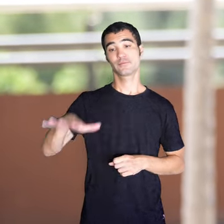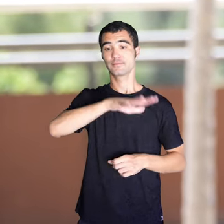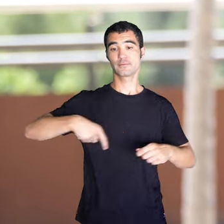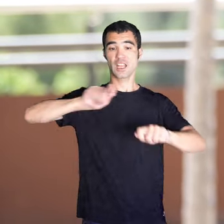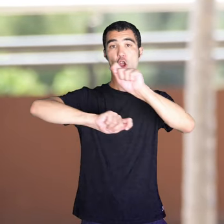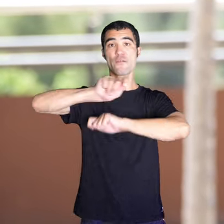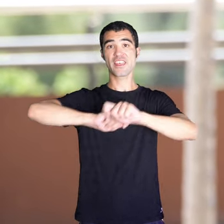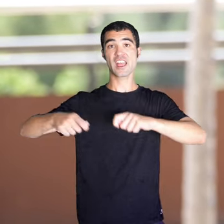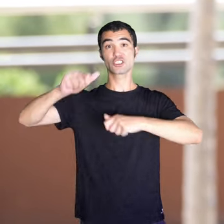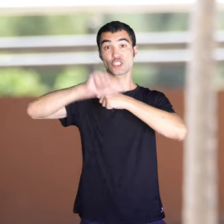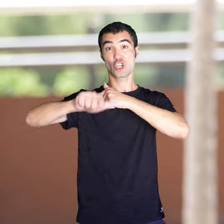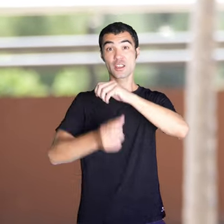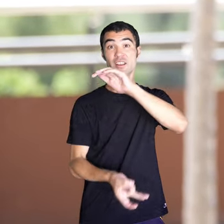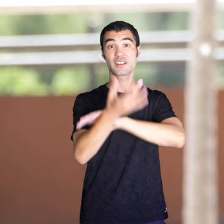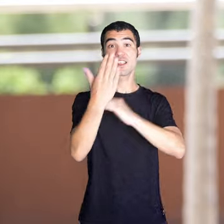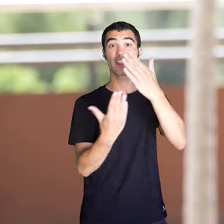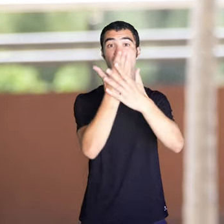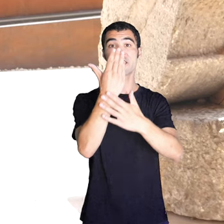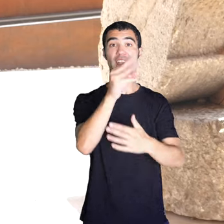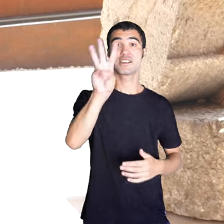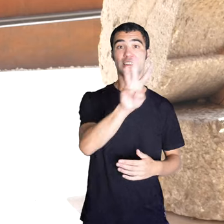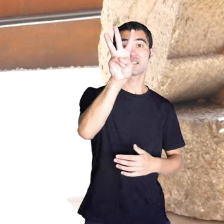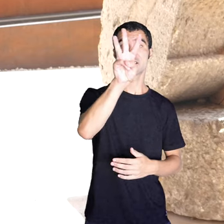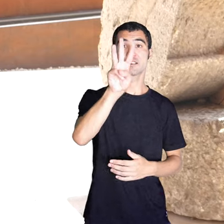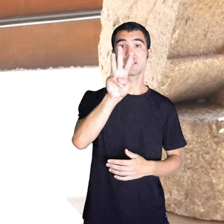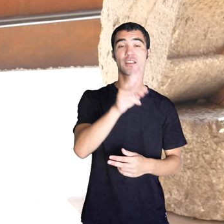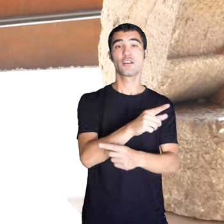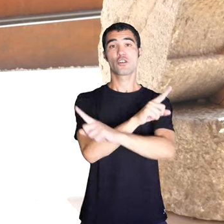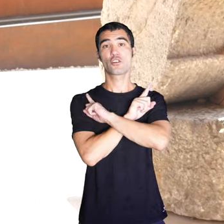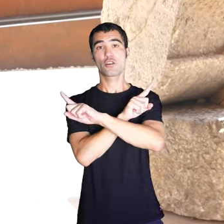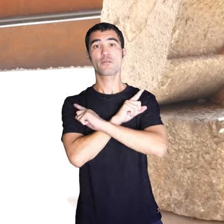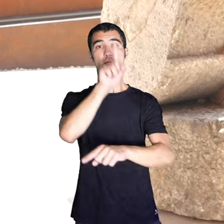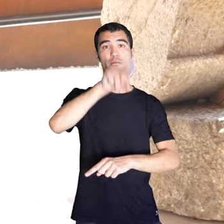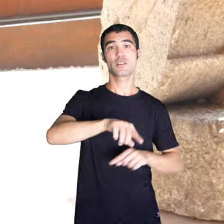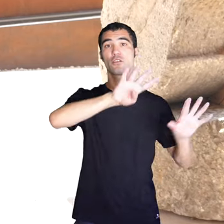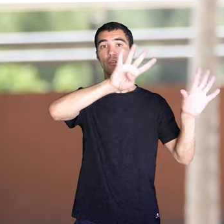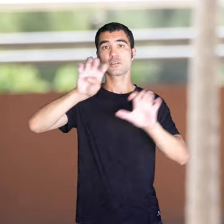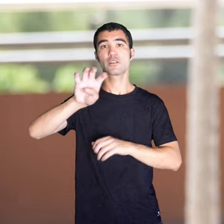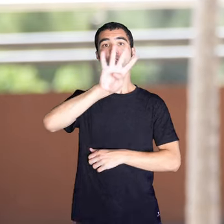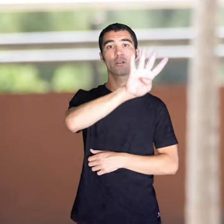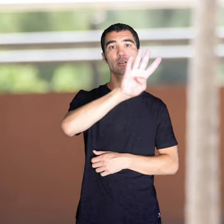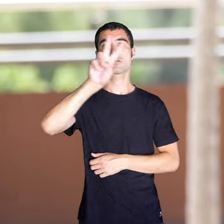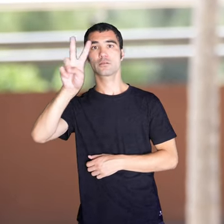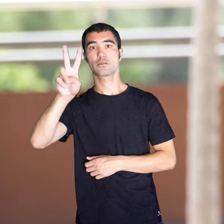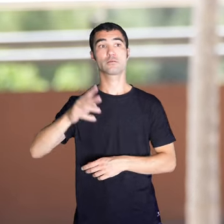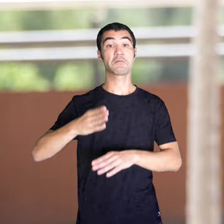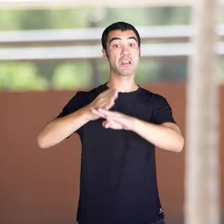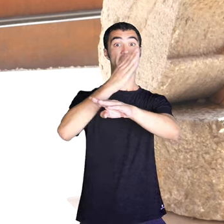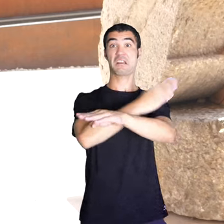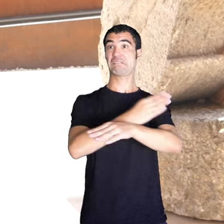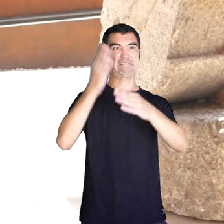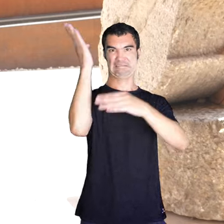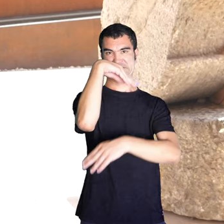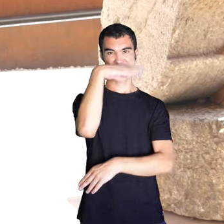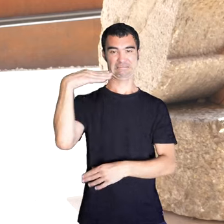va fundar el dia 3 de l'11 de 1942. Abans no hi havia res.